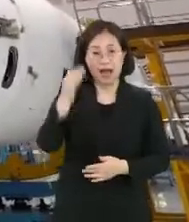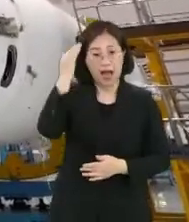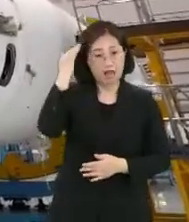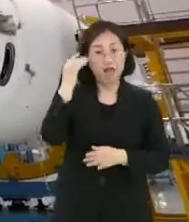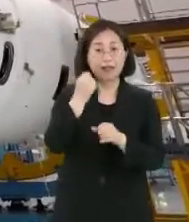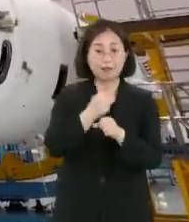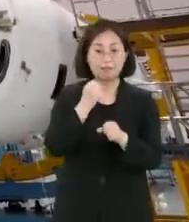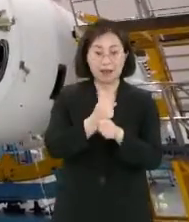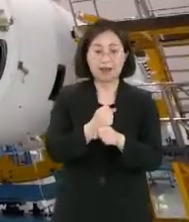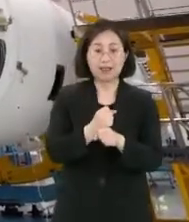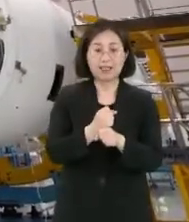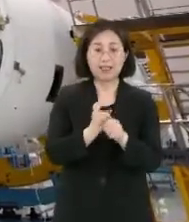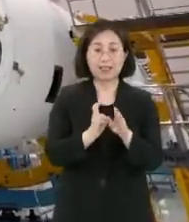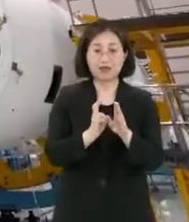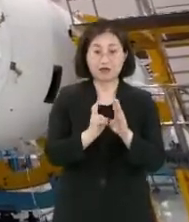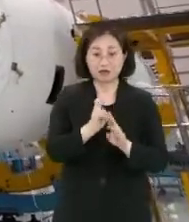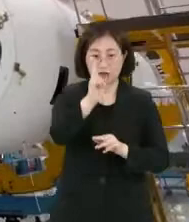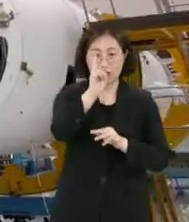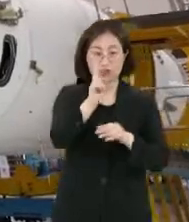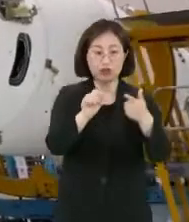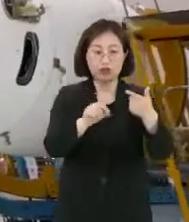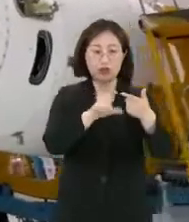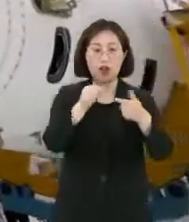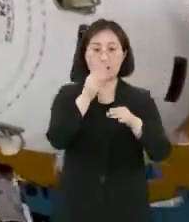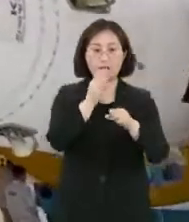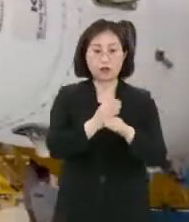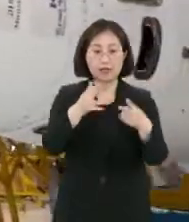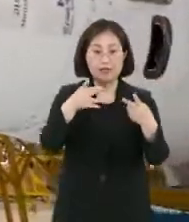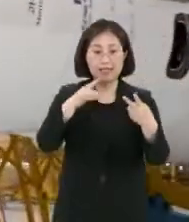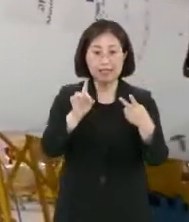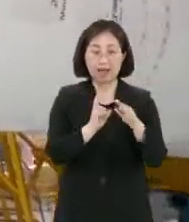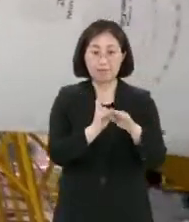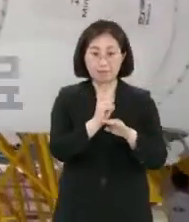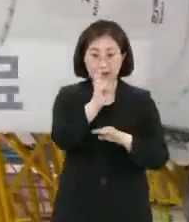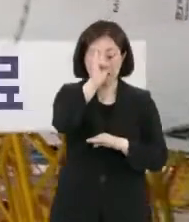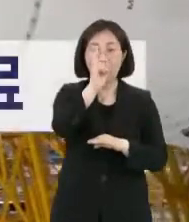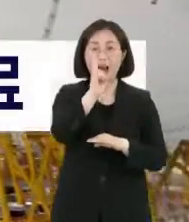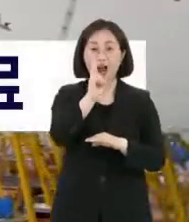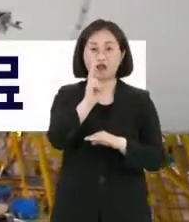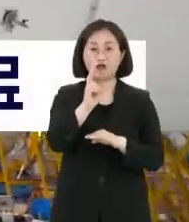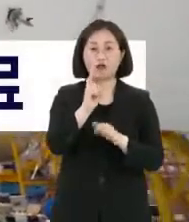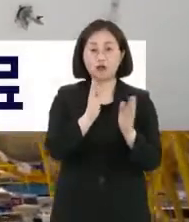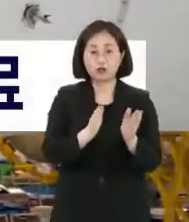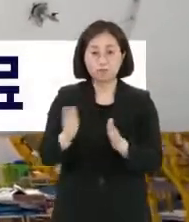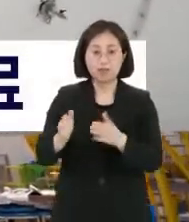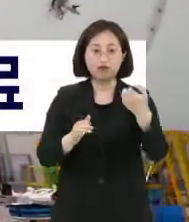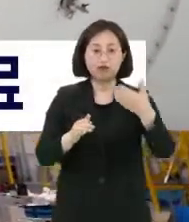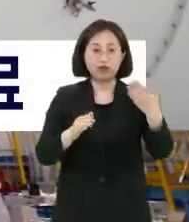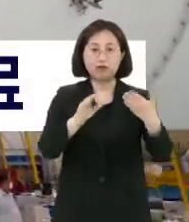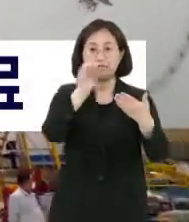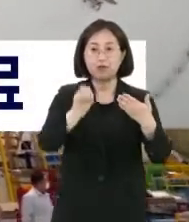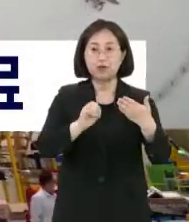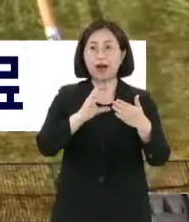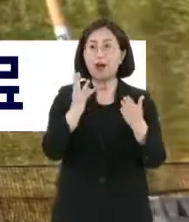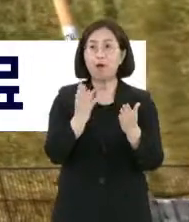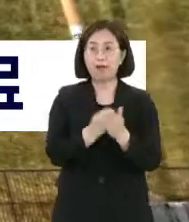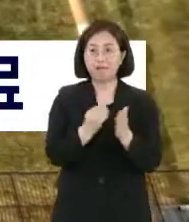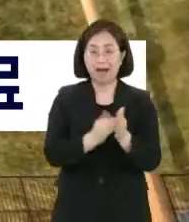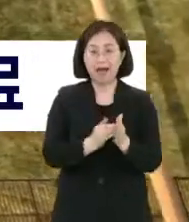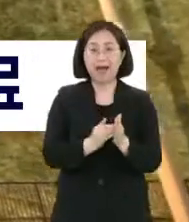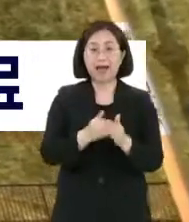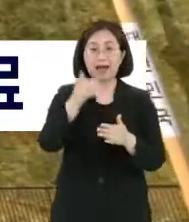한국형 발사체 누리호, 다음 달 중순 2차 발사를 앞두고 발사 준비 99%가 완료됐습니다.